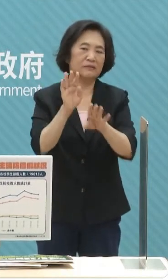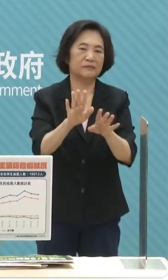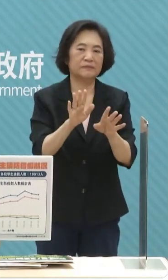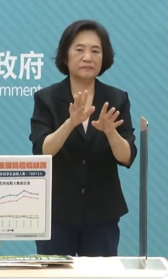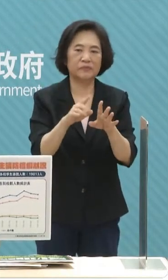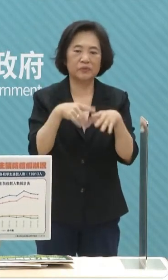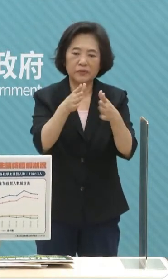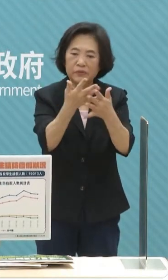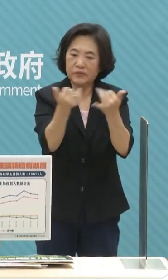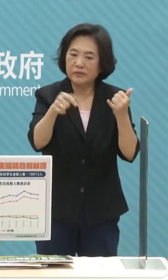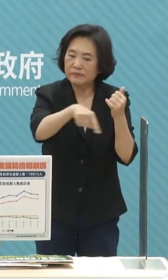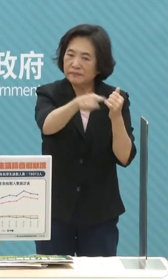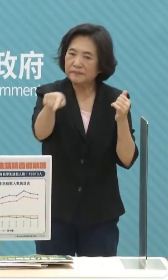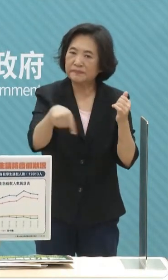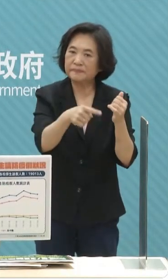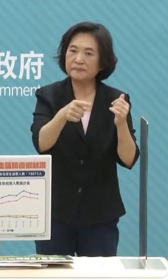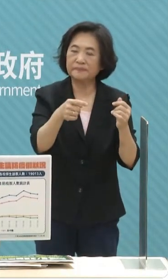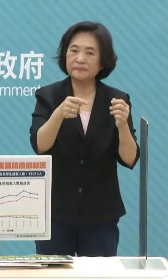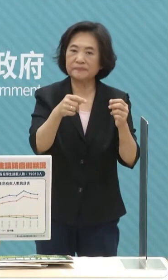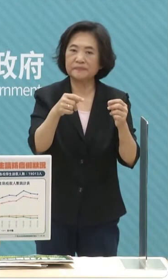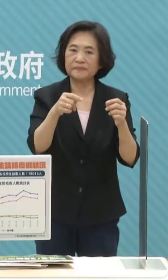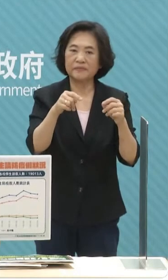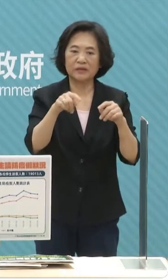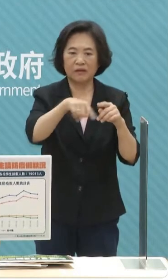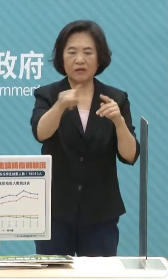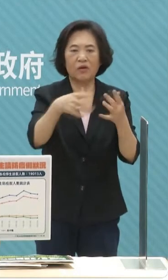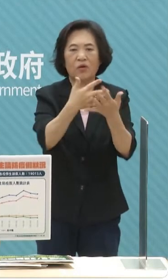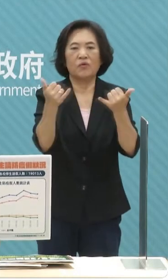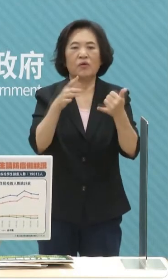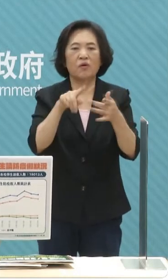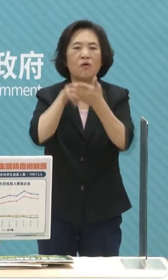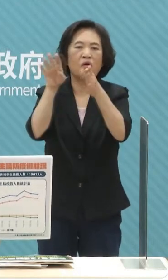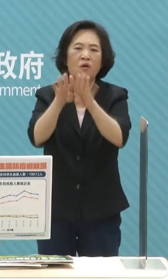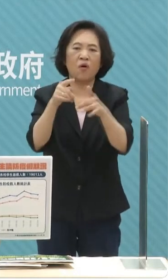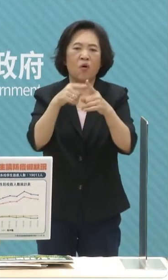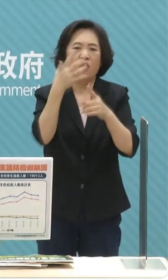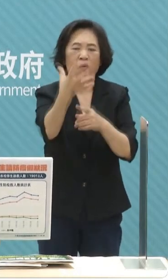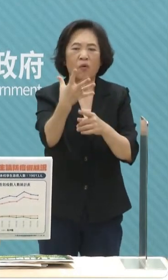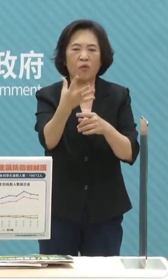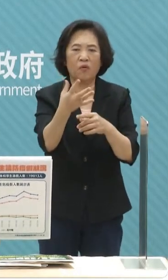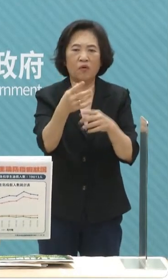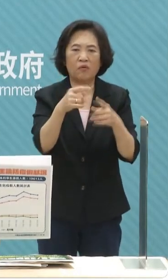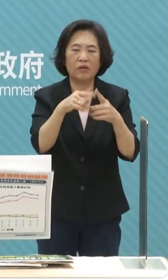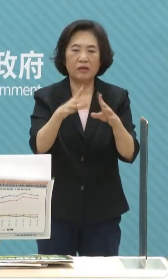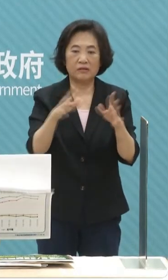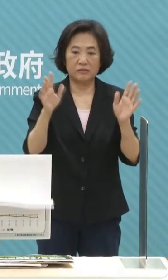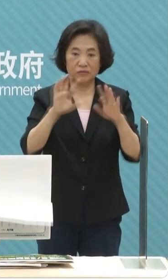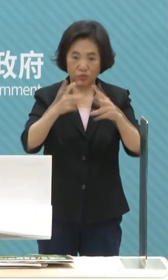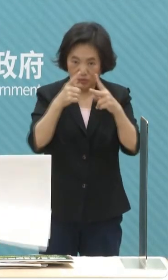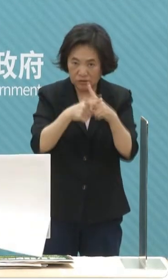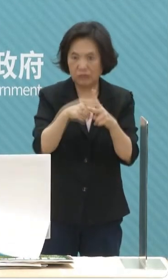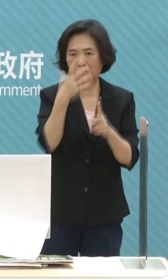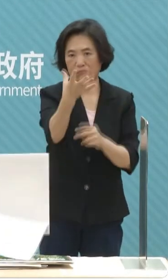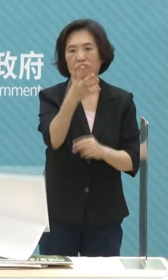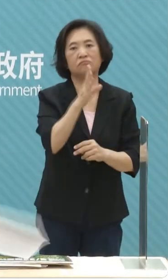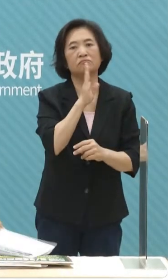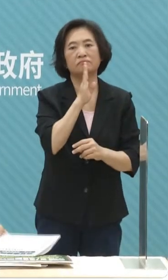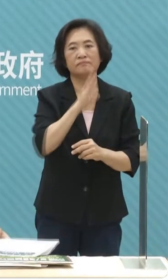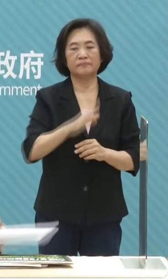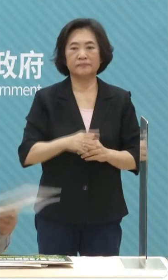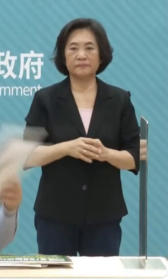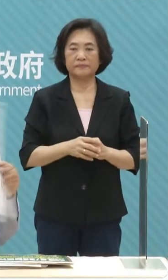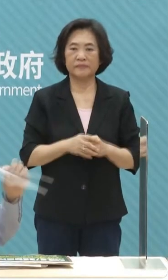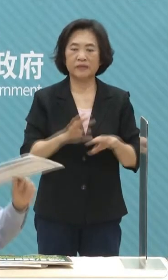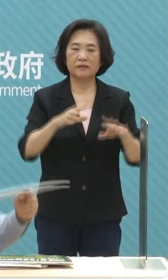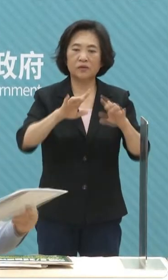们这个学生里面哦，明明就这么多人在请假，你知道哈？特别是小学生的哈，感觉上好像